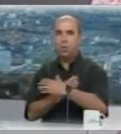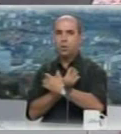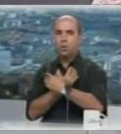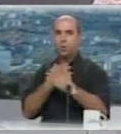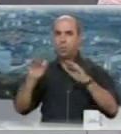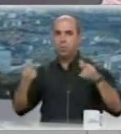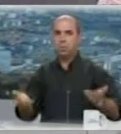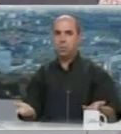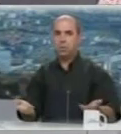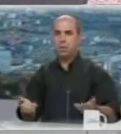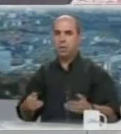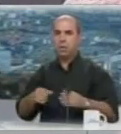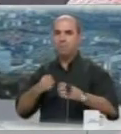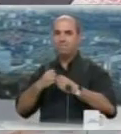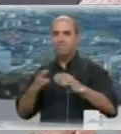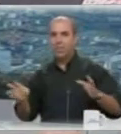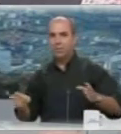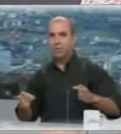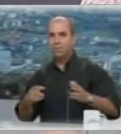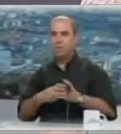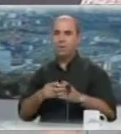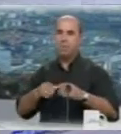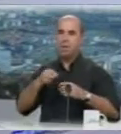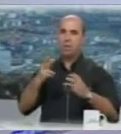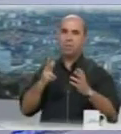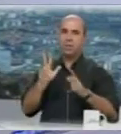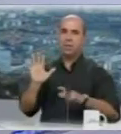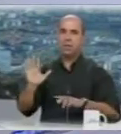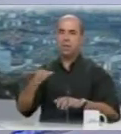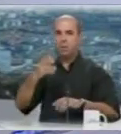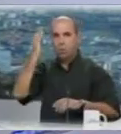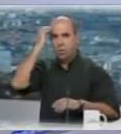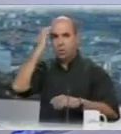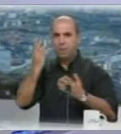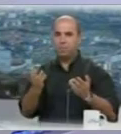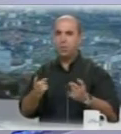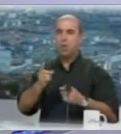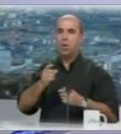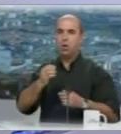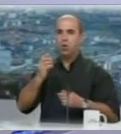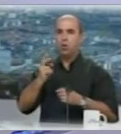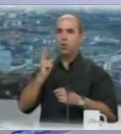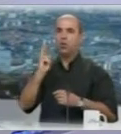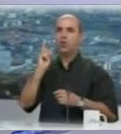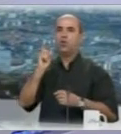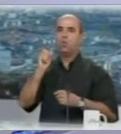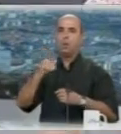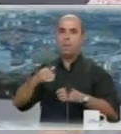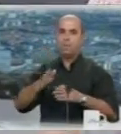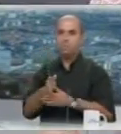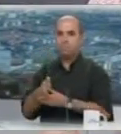من 1972 حتى 2005. وأيضا عرفت الدوودة مقطع